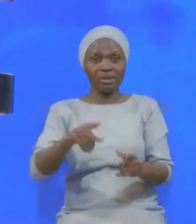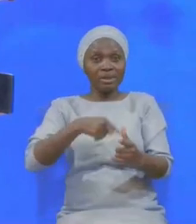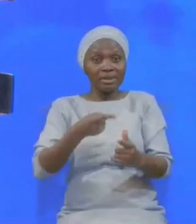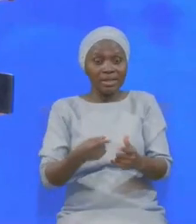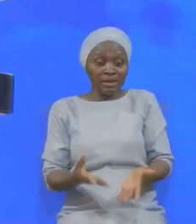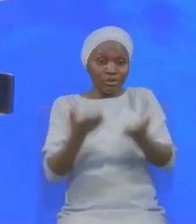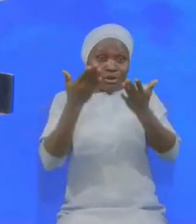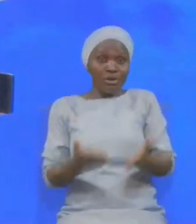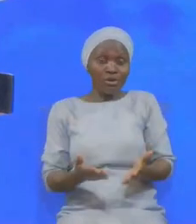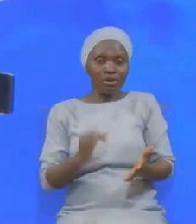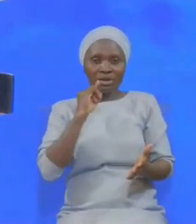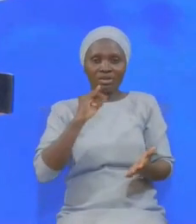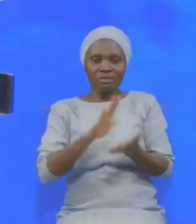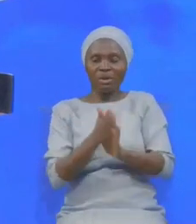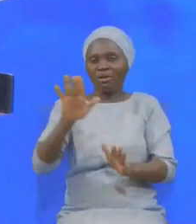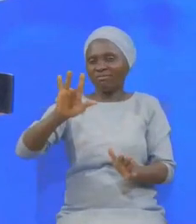est ôté.